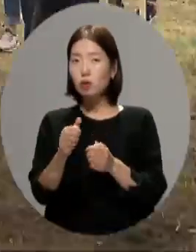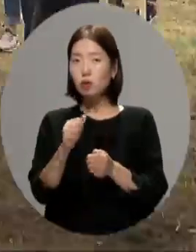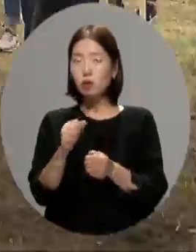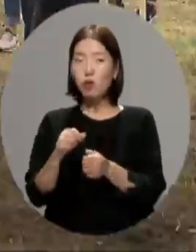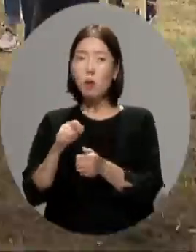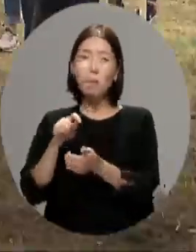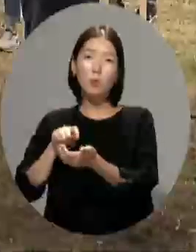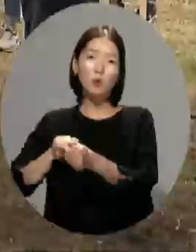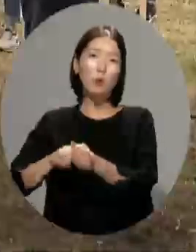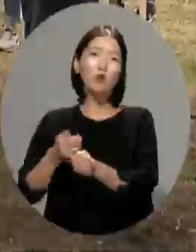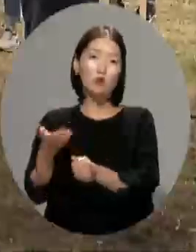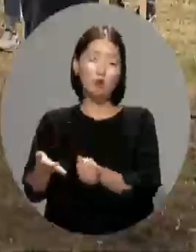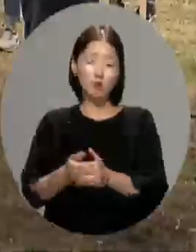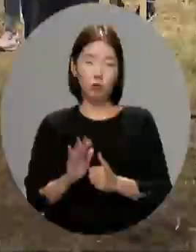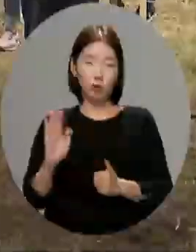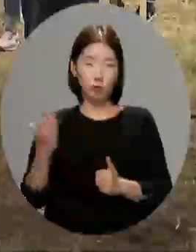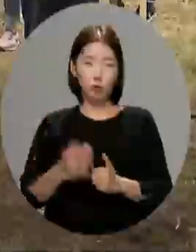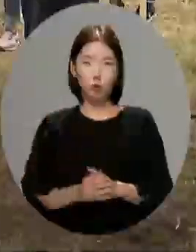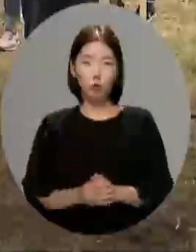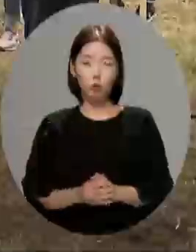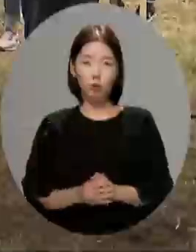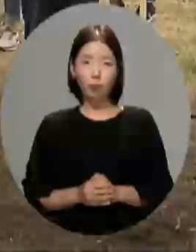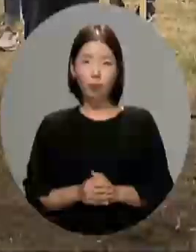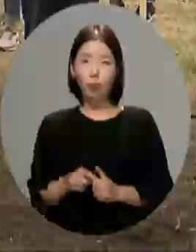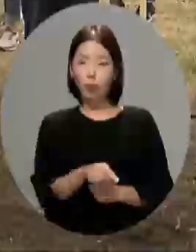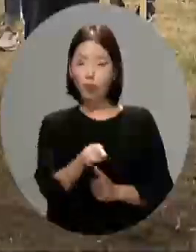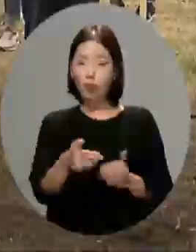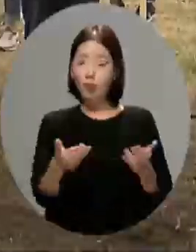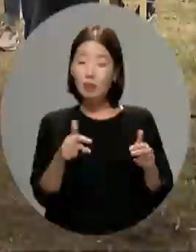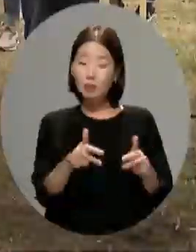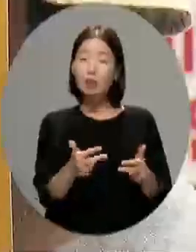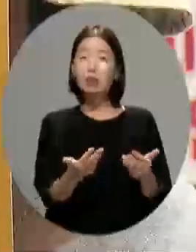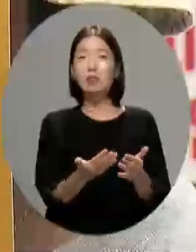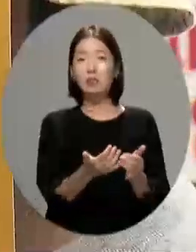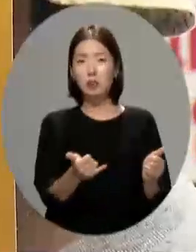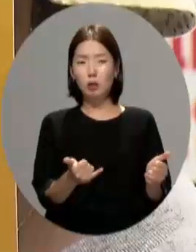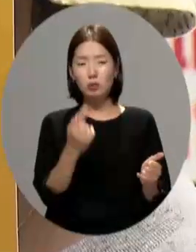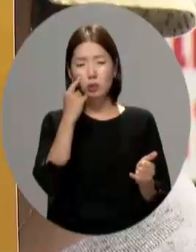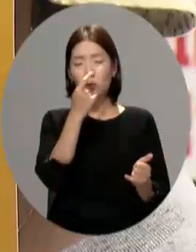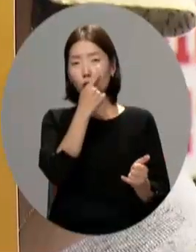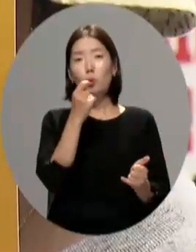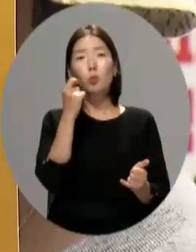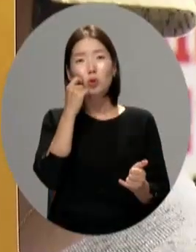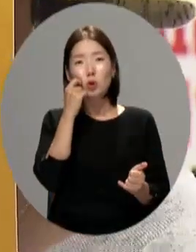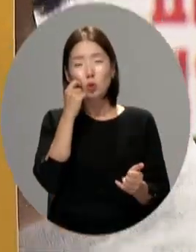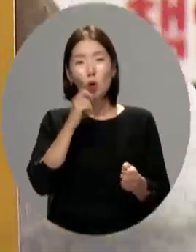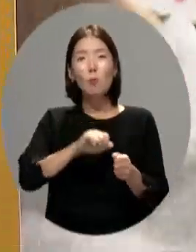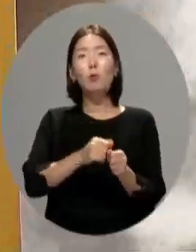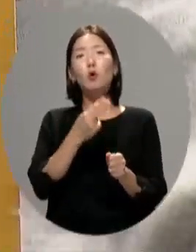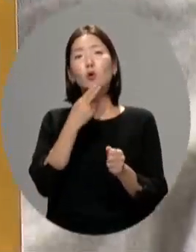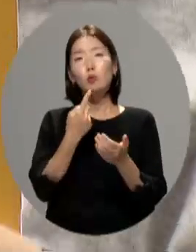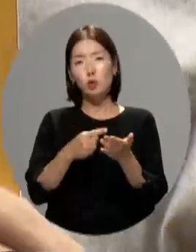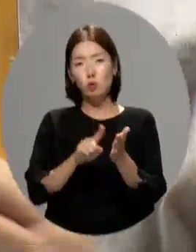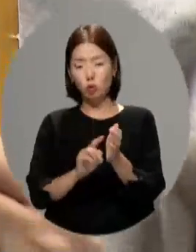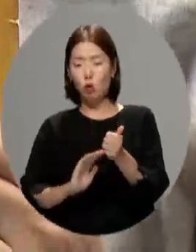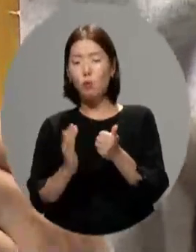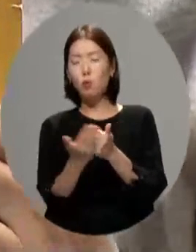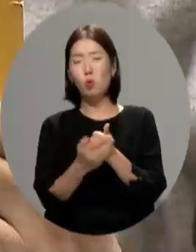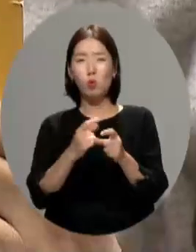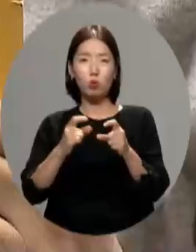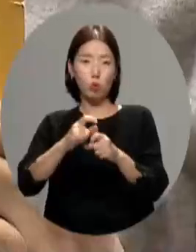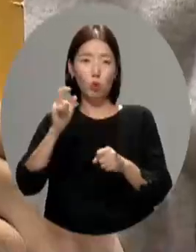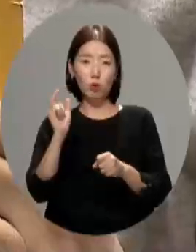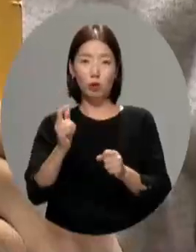해야. 시위 참가자들은 성매매 종사자들이 피해 사실을 입증하지 못해도 처벌받지 않도록 보호를 강화해야